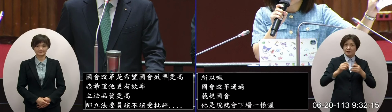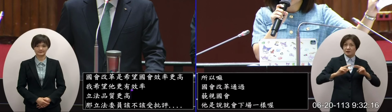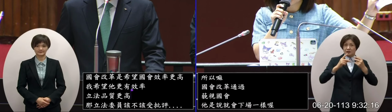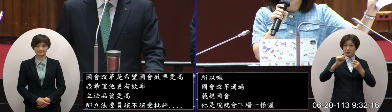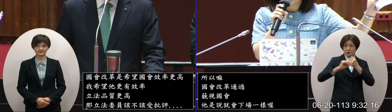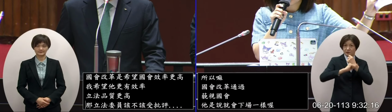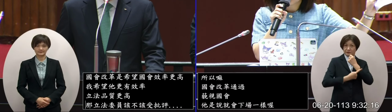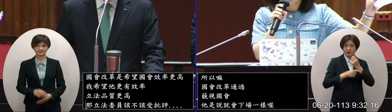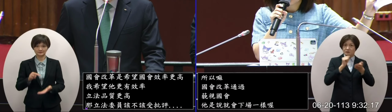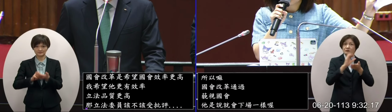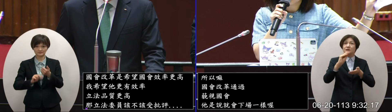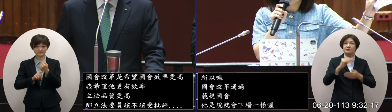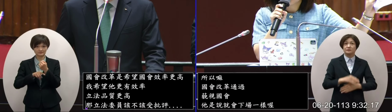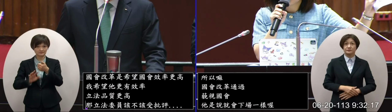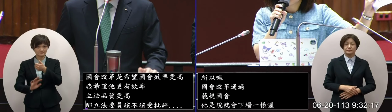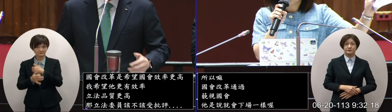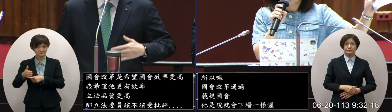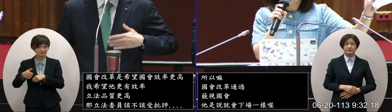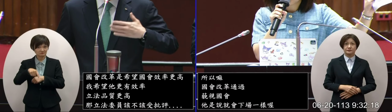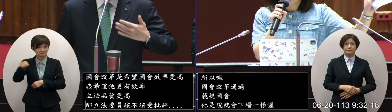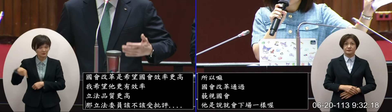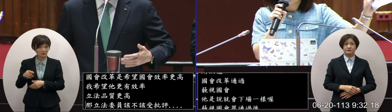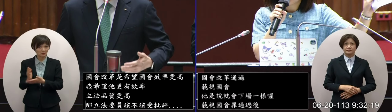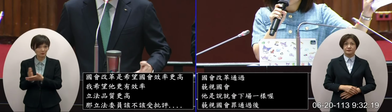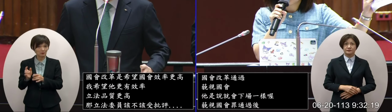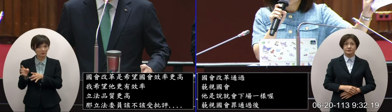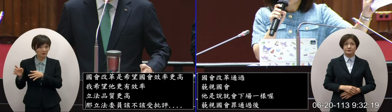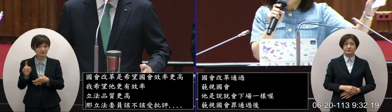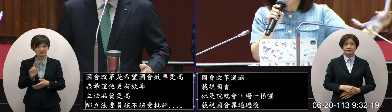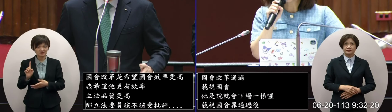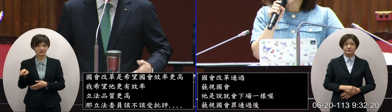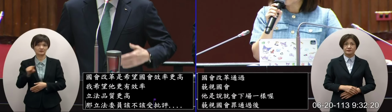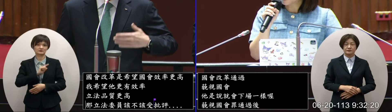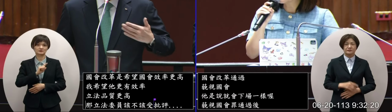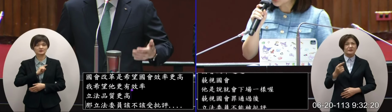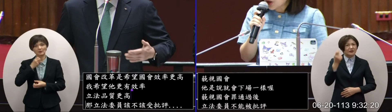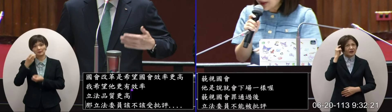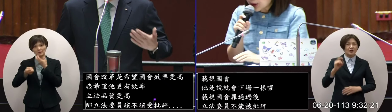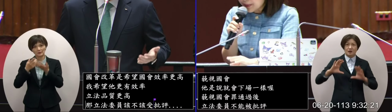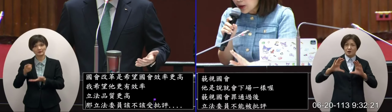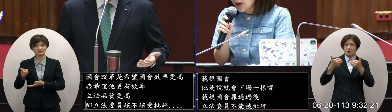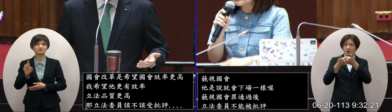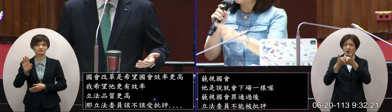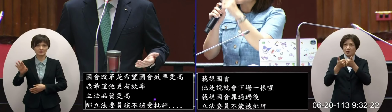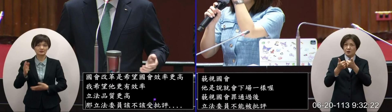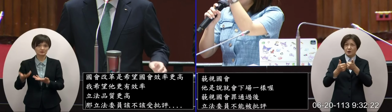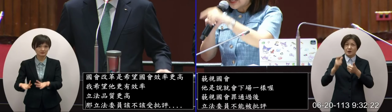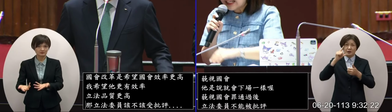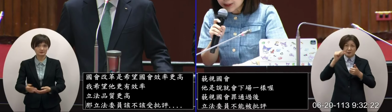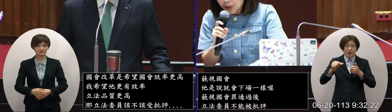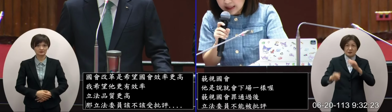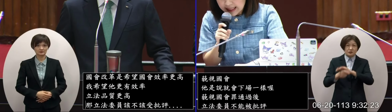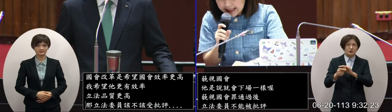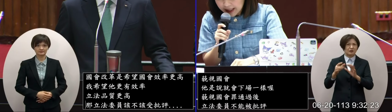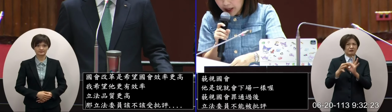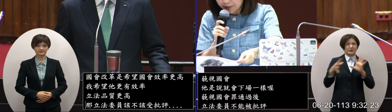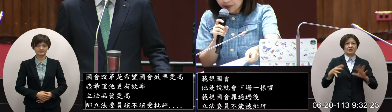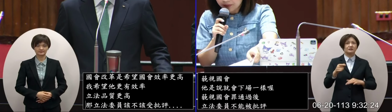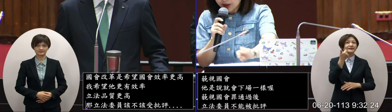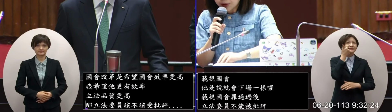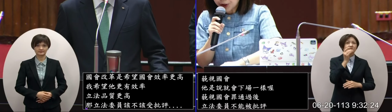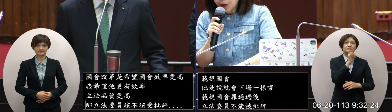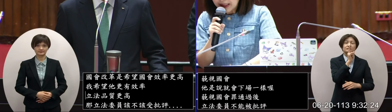项吗？ 立法委员会不会受批评是自己言行的表达， 所以跟藐视国会罪没有关系吗？来，我们来看这句话是谁